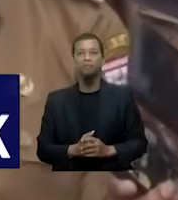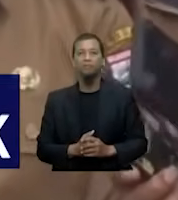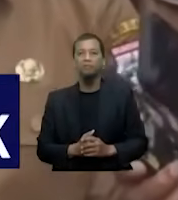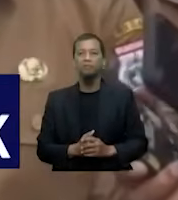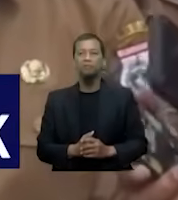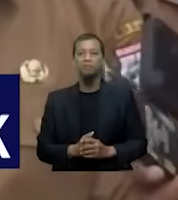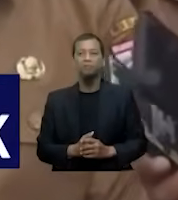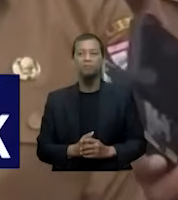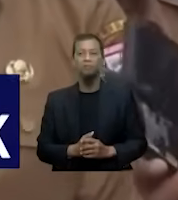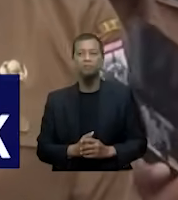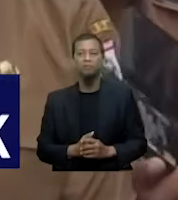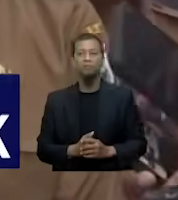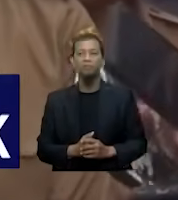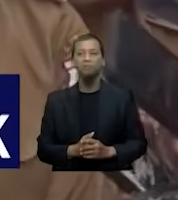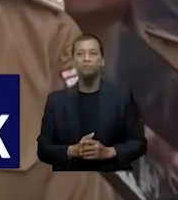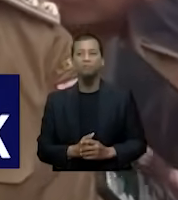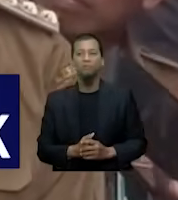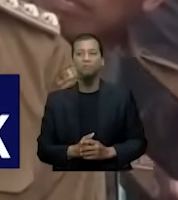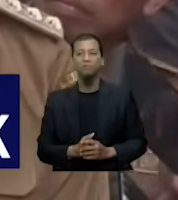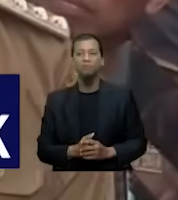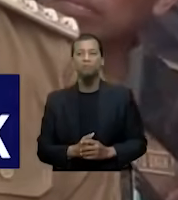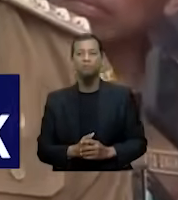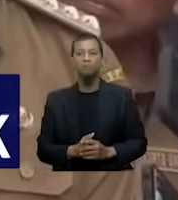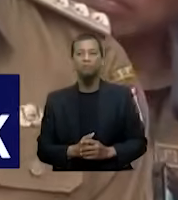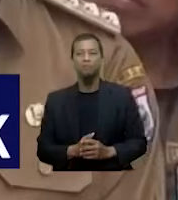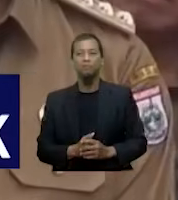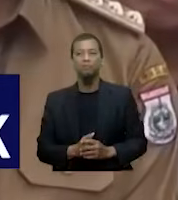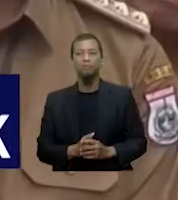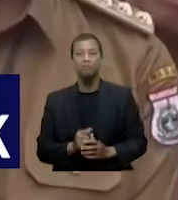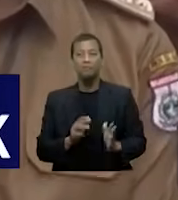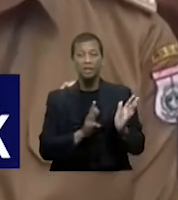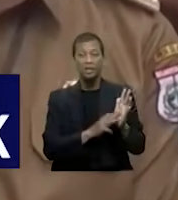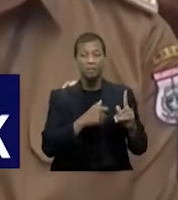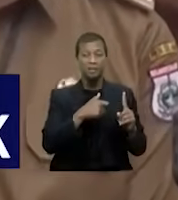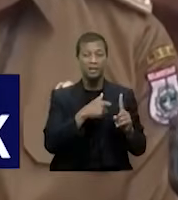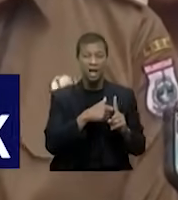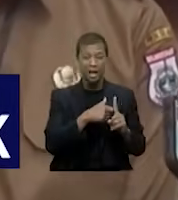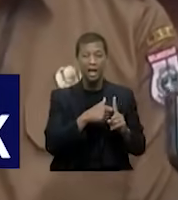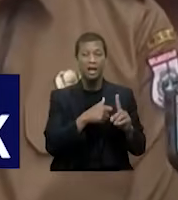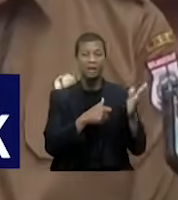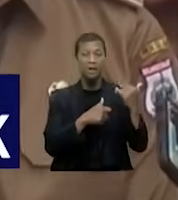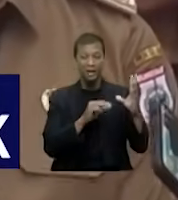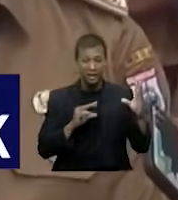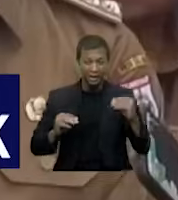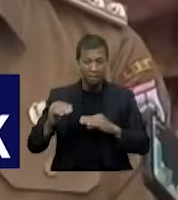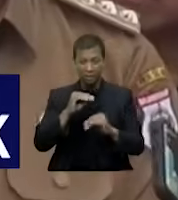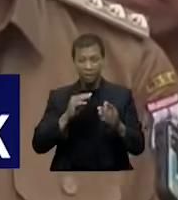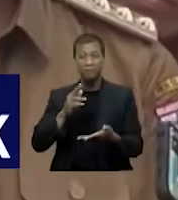pertimbangan hukum dari putusan MK yang juga menyatakan